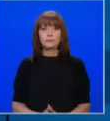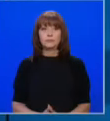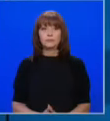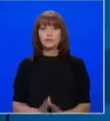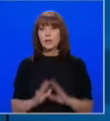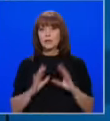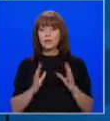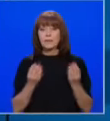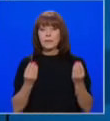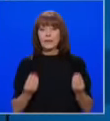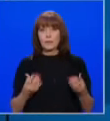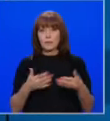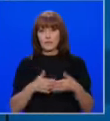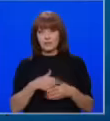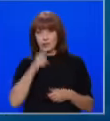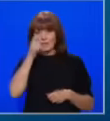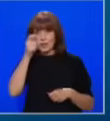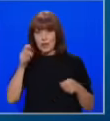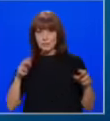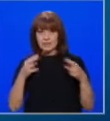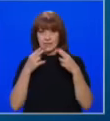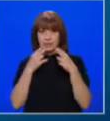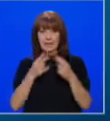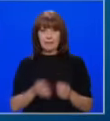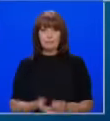По света и у нас започва.